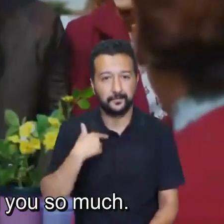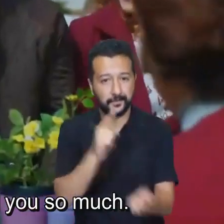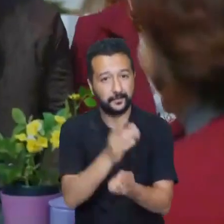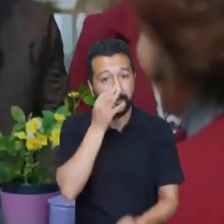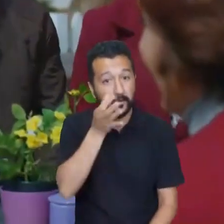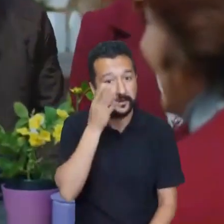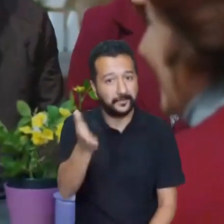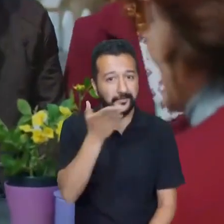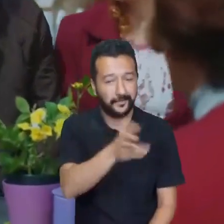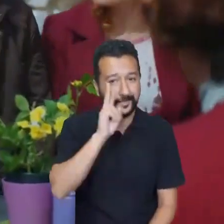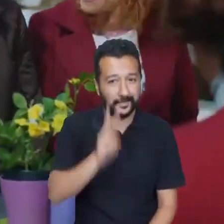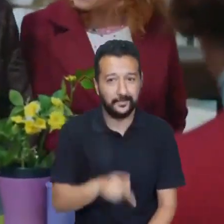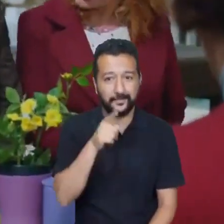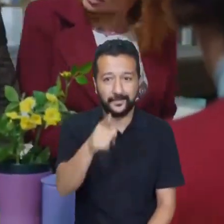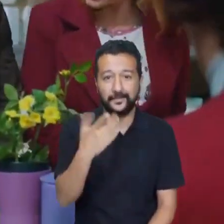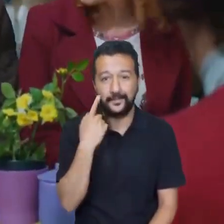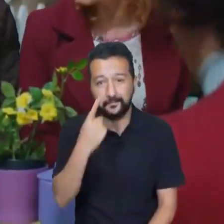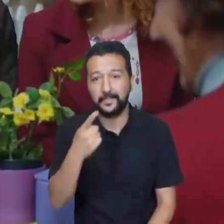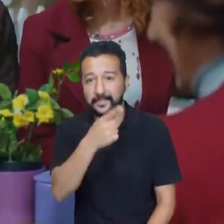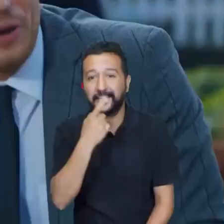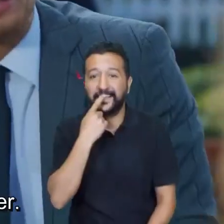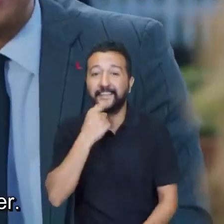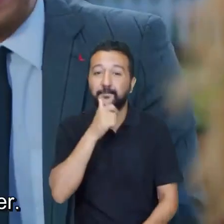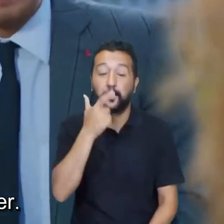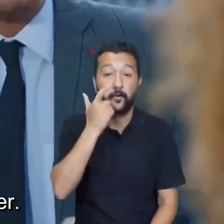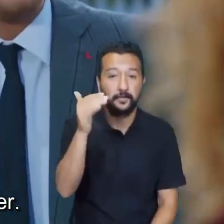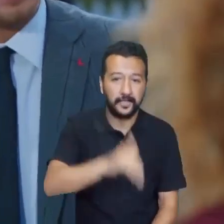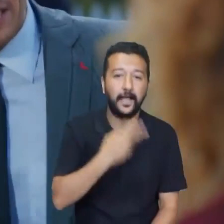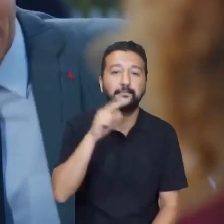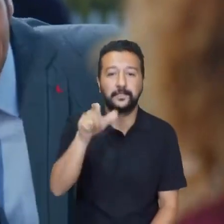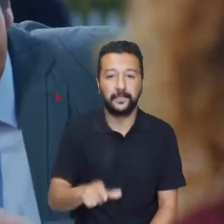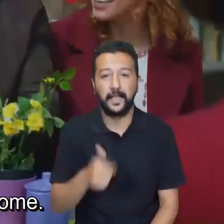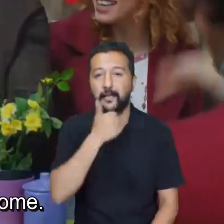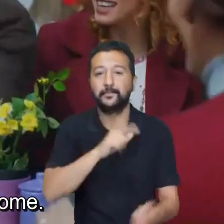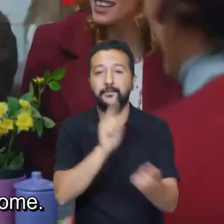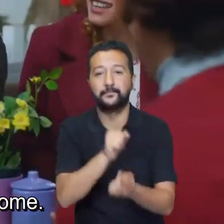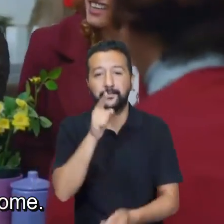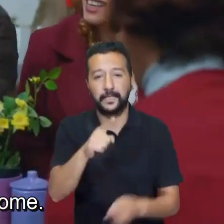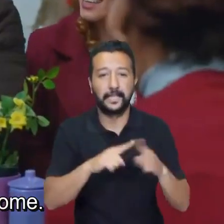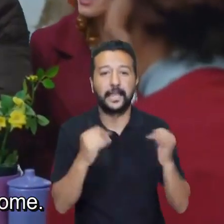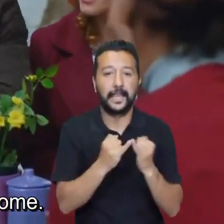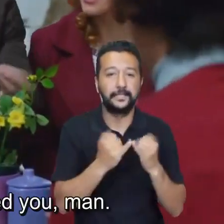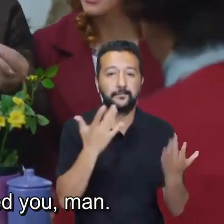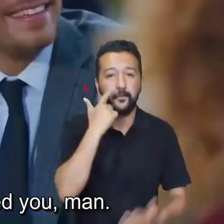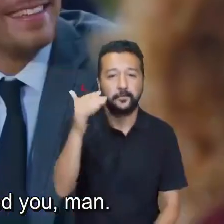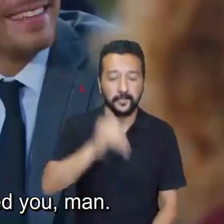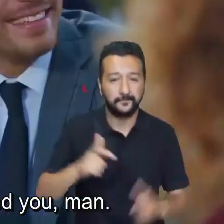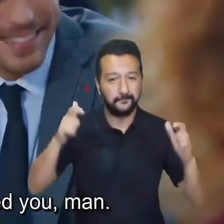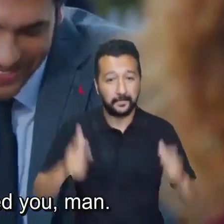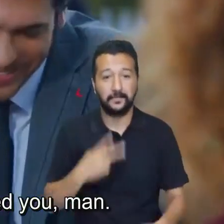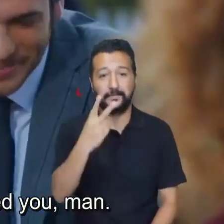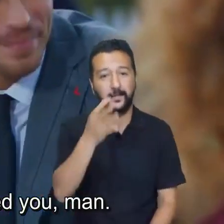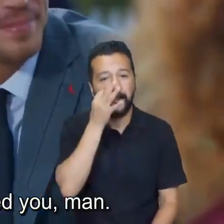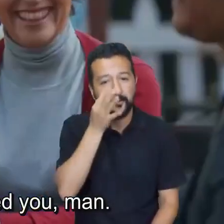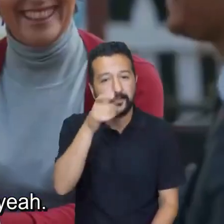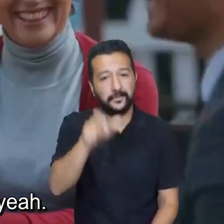çok özledik. Ay vallahi. İşçi bey, hoş geldin. Kızımcay. Hoş bulduk Perran ablacığım. Şevket abim. Vay Tarık kardeşim, hoş geldin. Ya mahallen seni